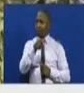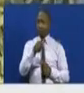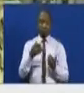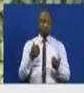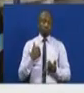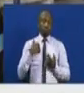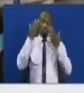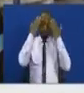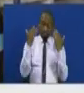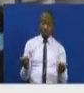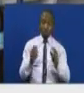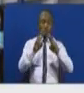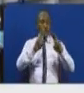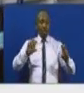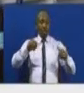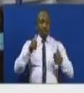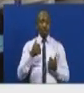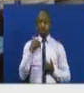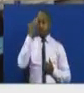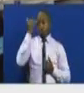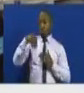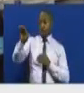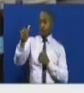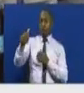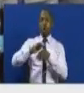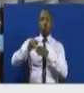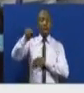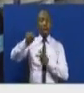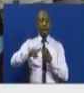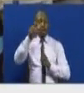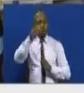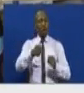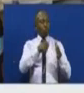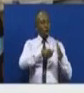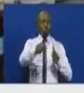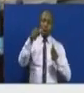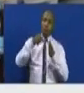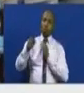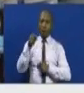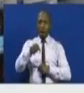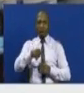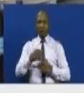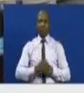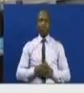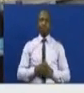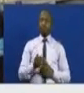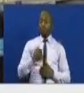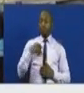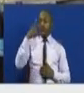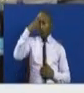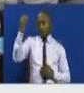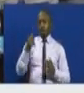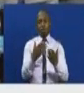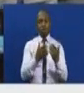sisi hatujaufanya huko nje ya watu wanaotumia. Lakini watu ni kwamba wananunua. Na naamini itakuwa kwa